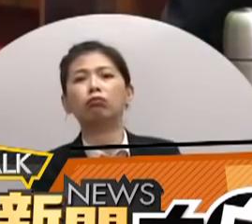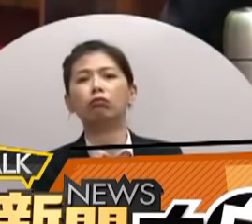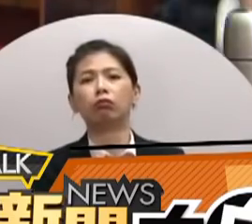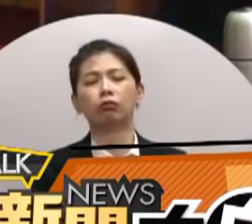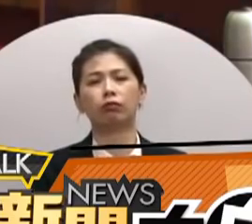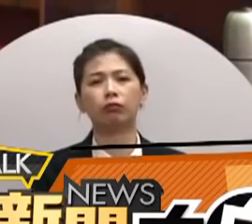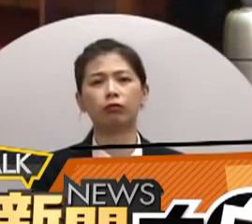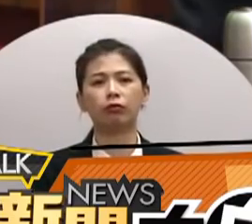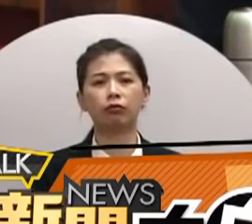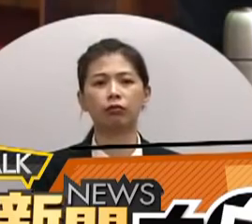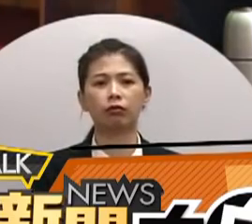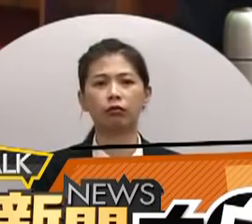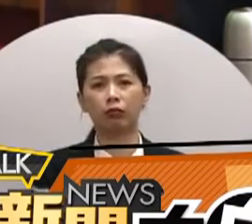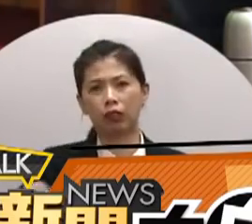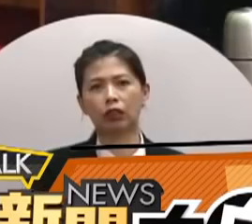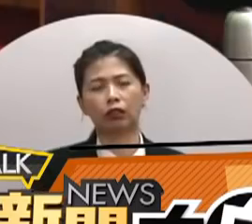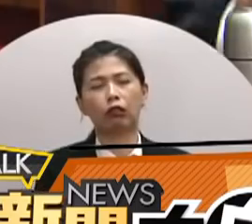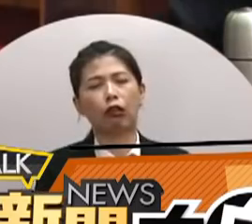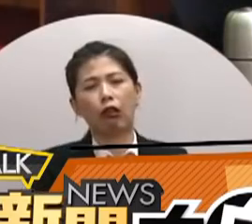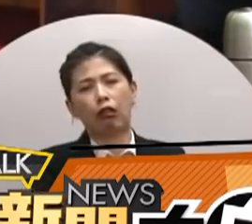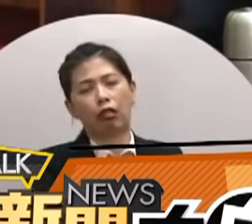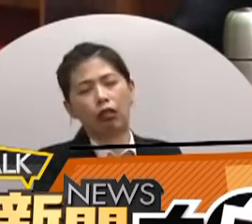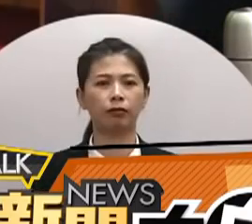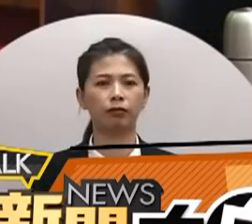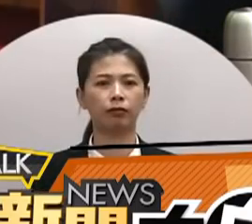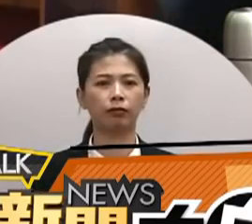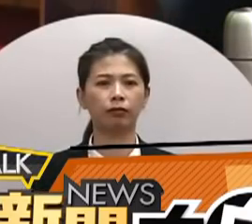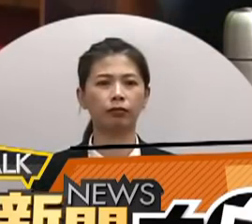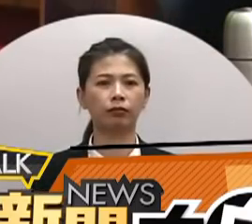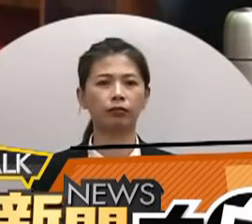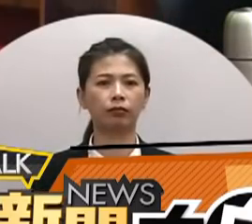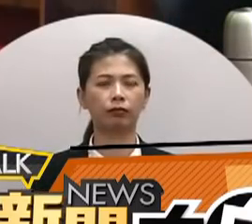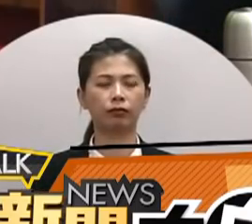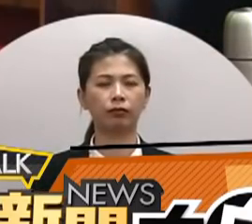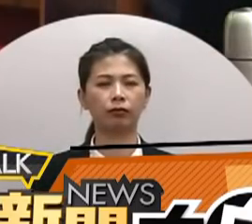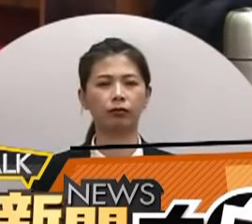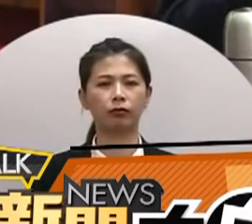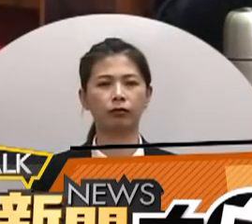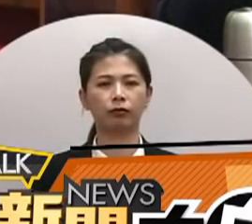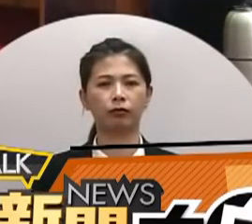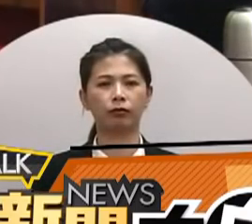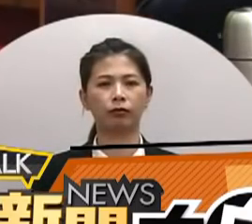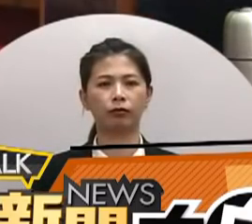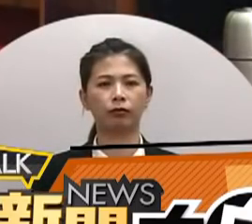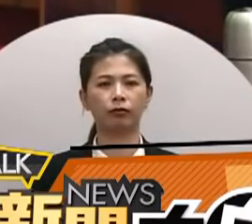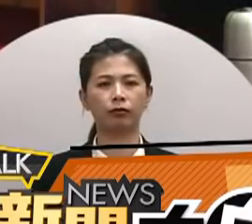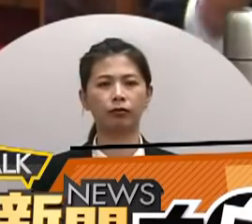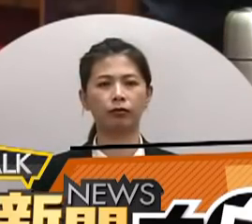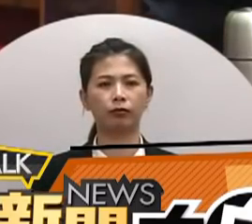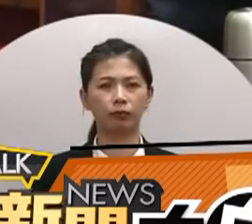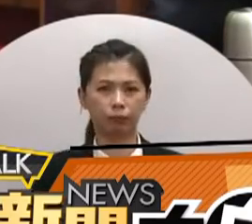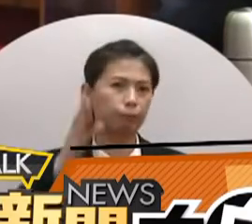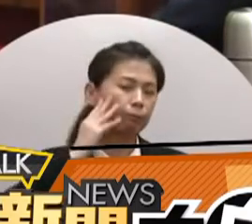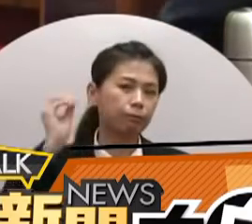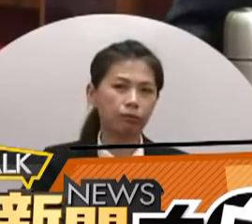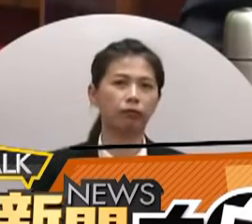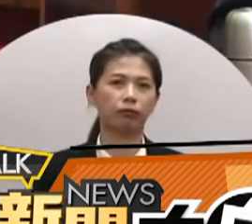保卫台湾？ 你这种投降主义最可耻！ 要以数字来做， 可